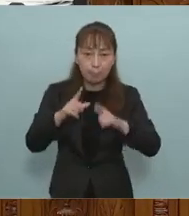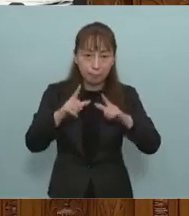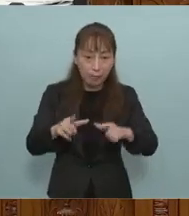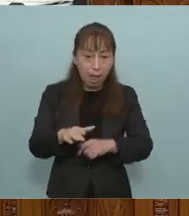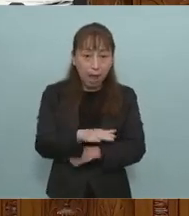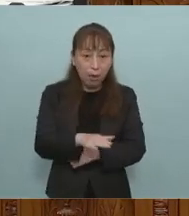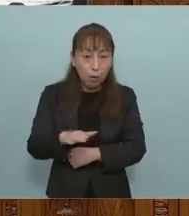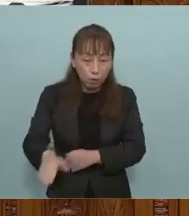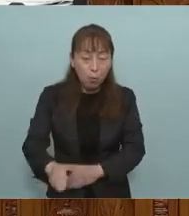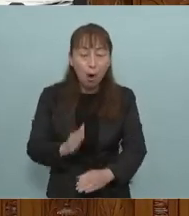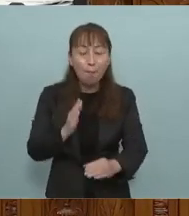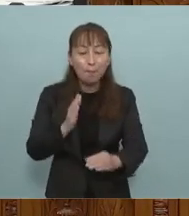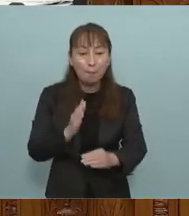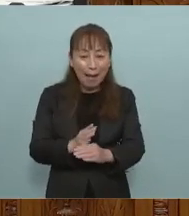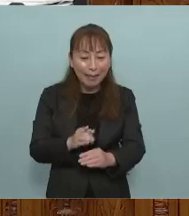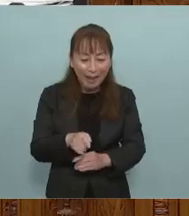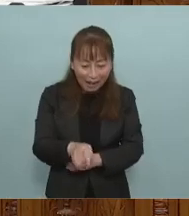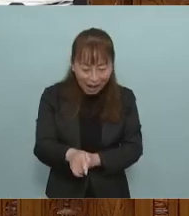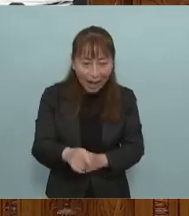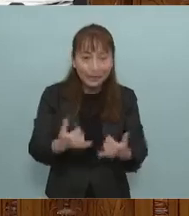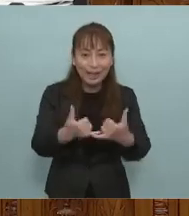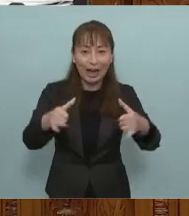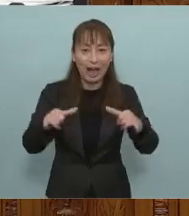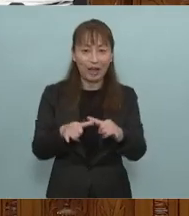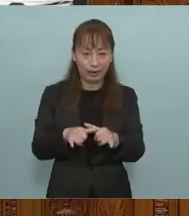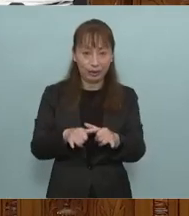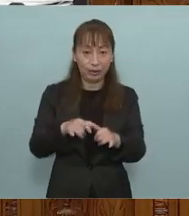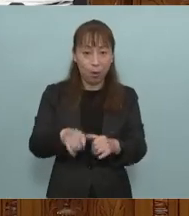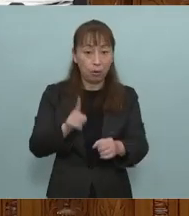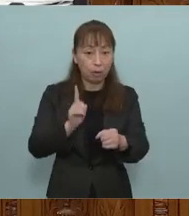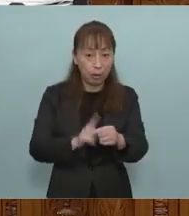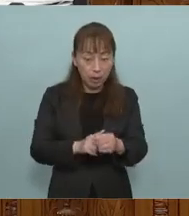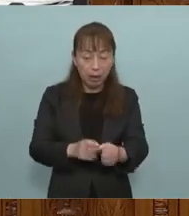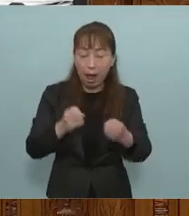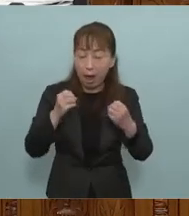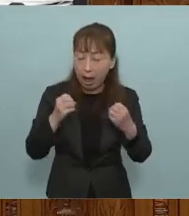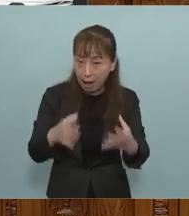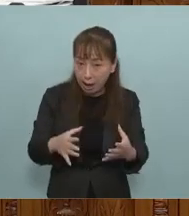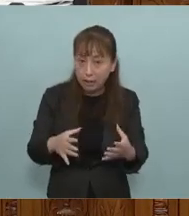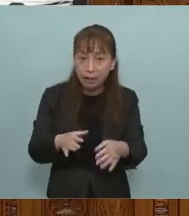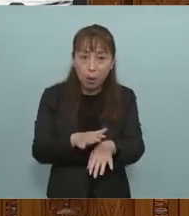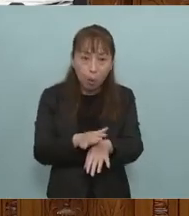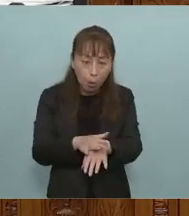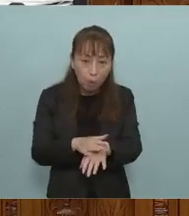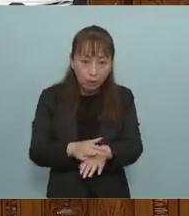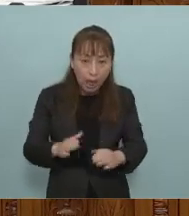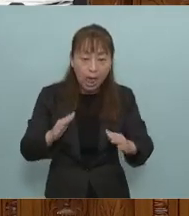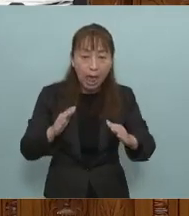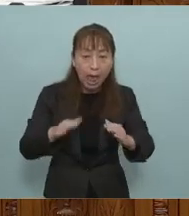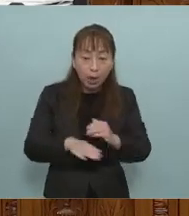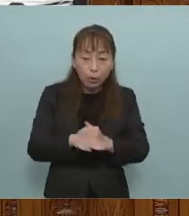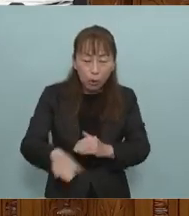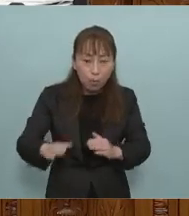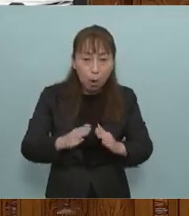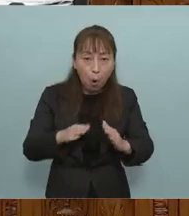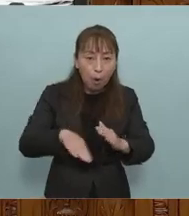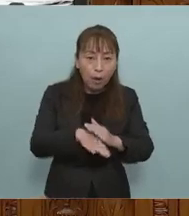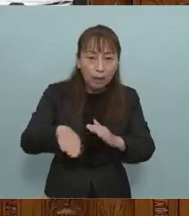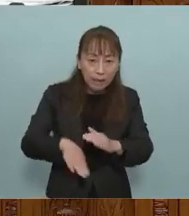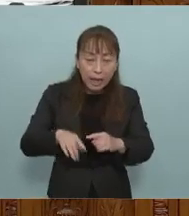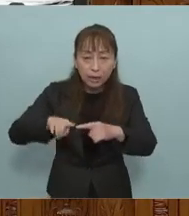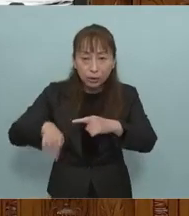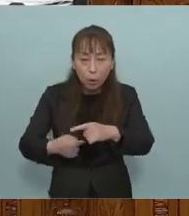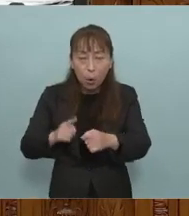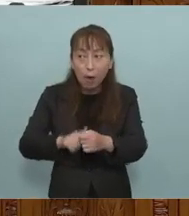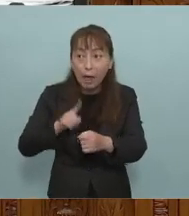ども真ん中社会を実現するための新たな司令塔として、子ども家庭庁を来年4月